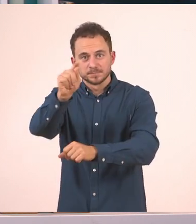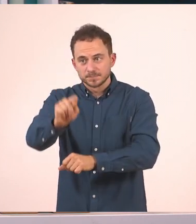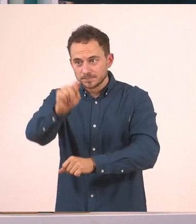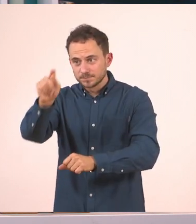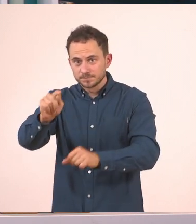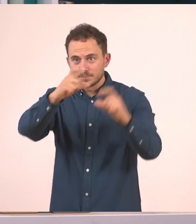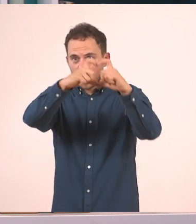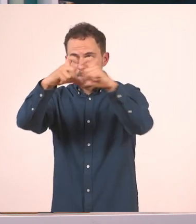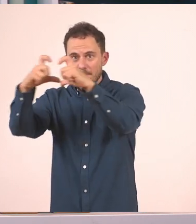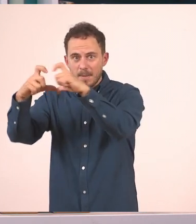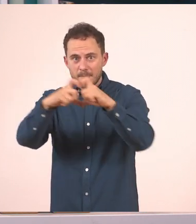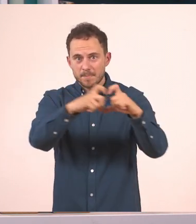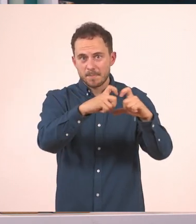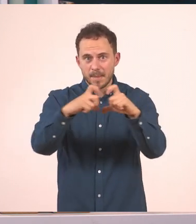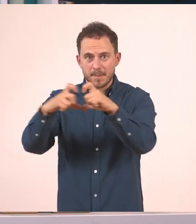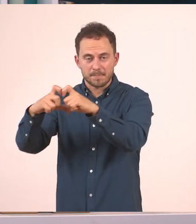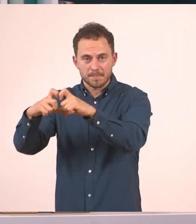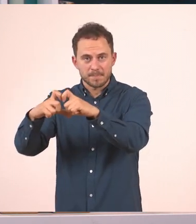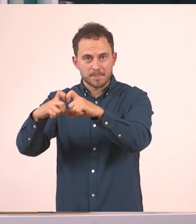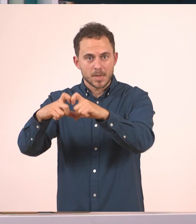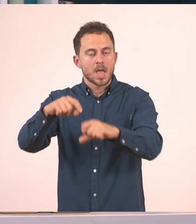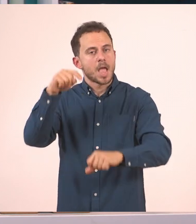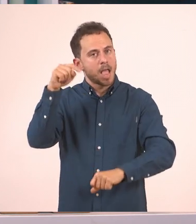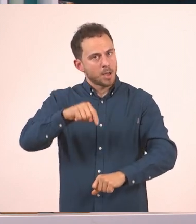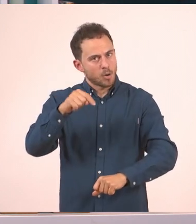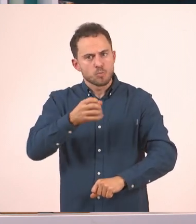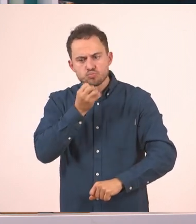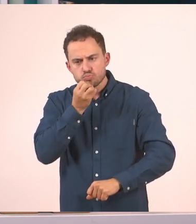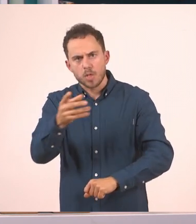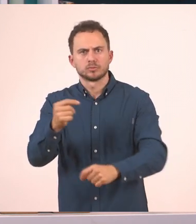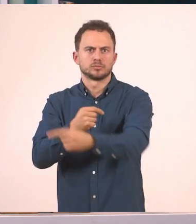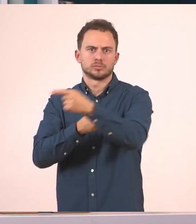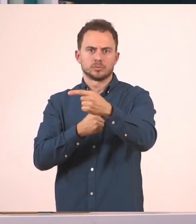καρδούλες. Και θα σας γράψω εγώ το κλάσμα.